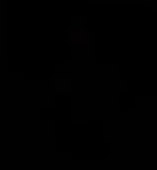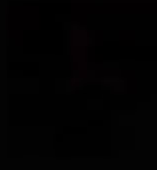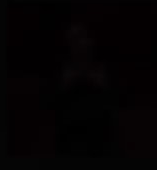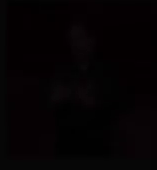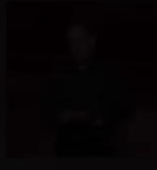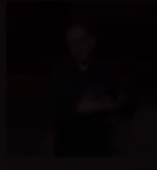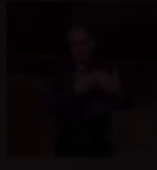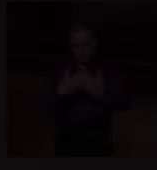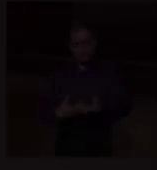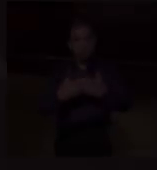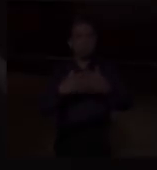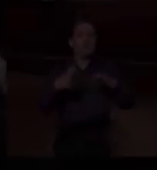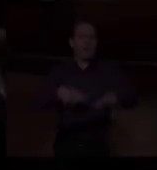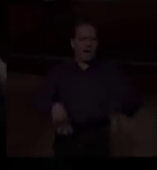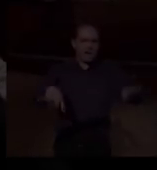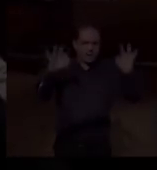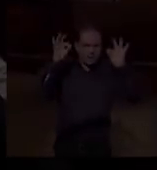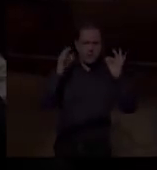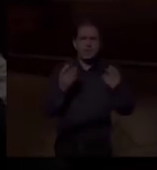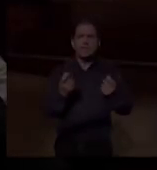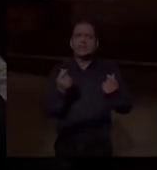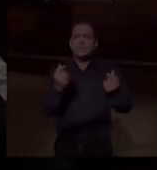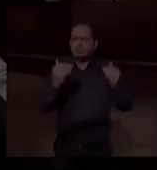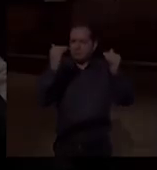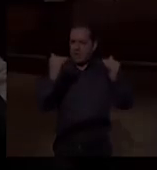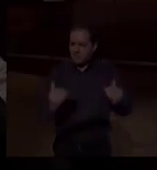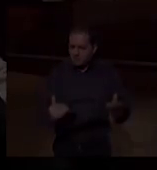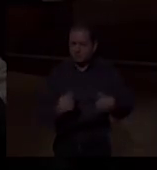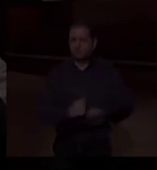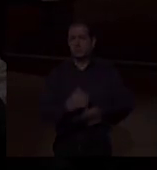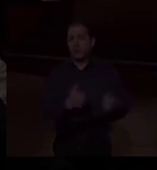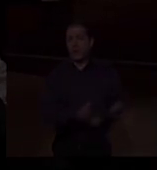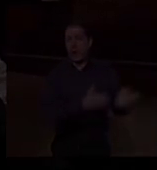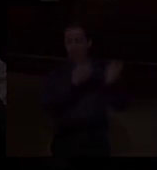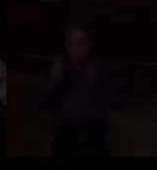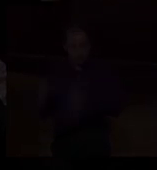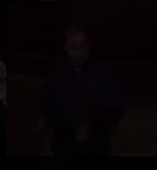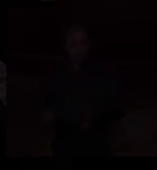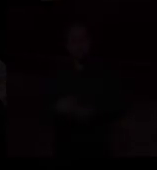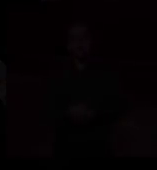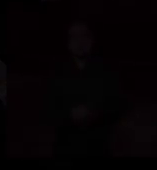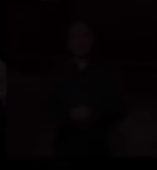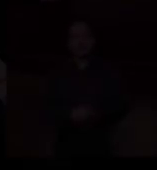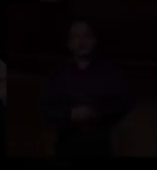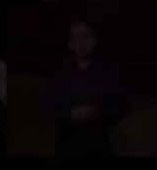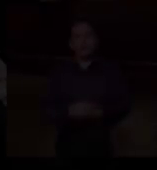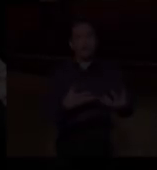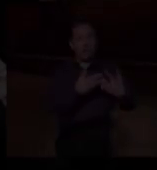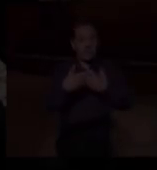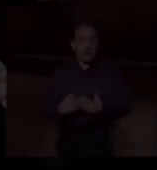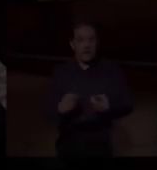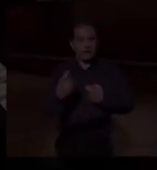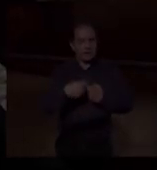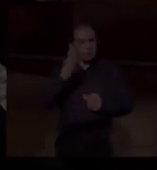καθώς αφενός θα διαμορφωθούν οικονομικά προσιτές τιμές ενέργειας, αφετέρου θα μπορούν και οι ίδιες να